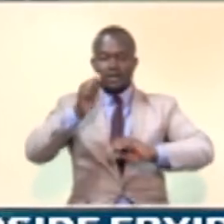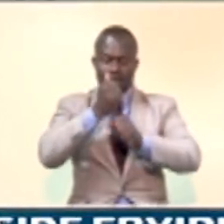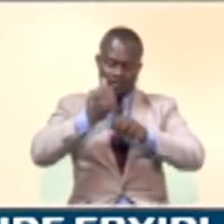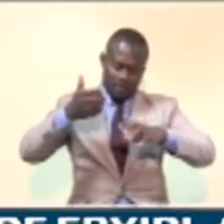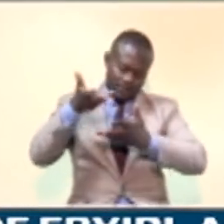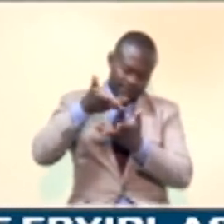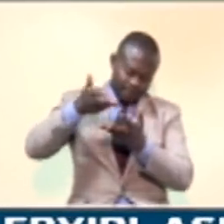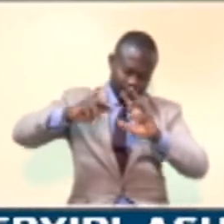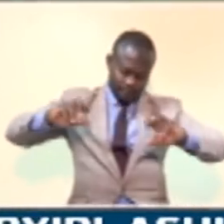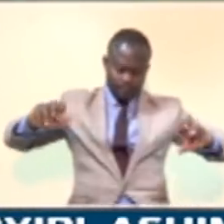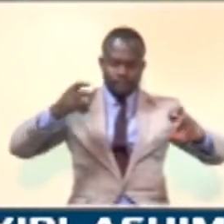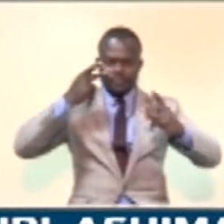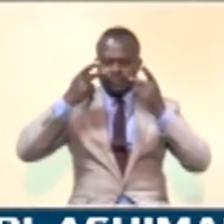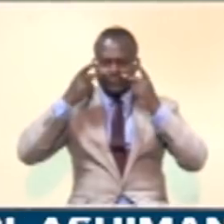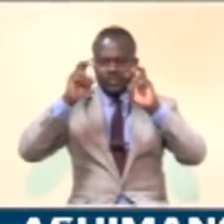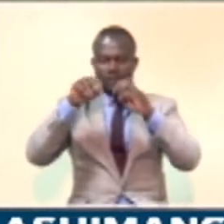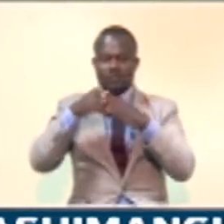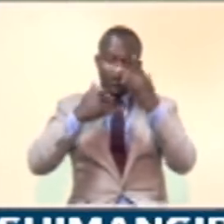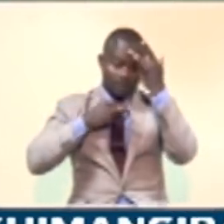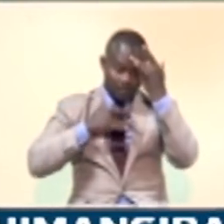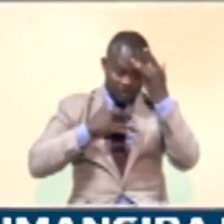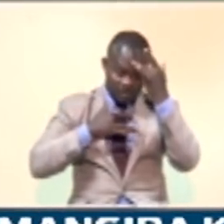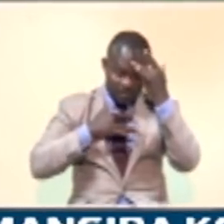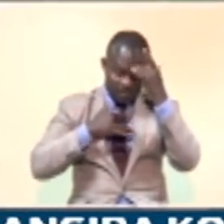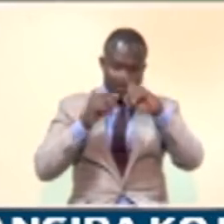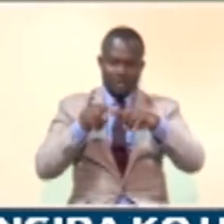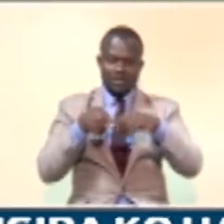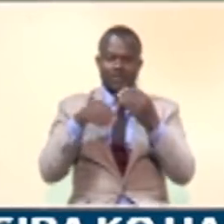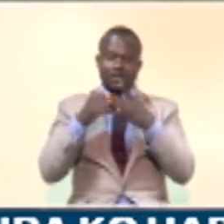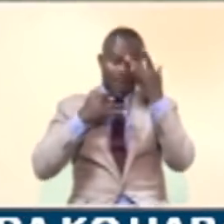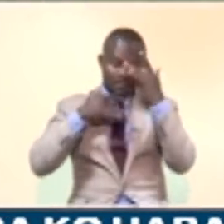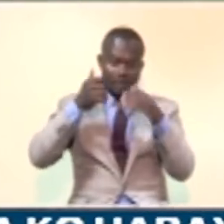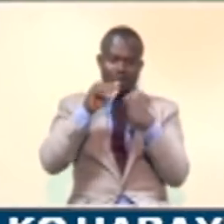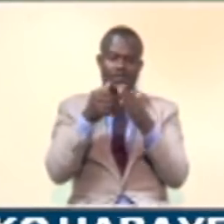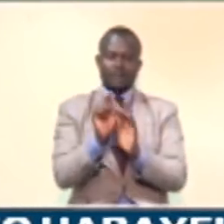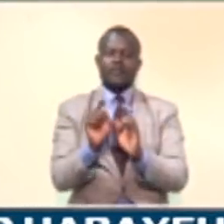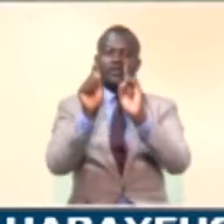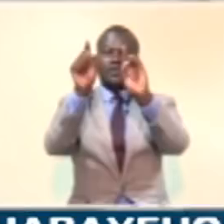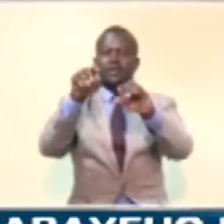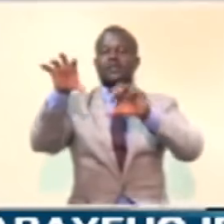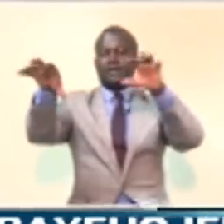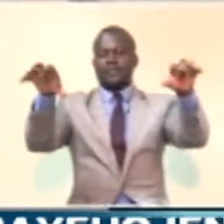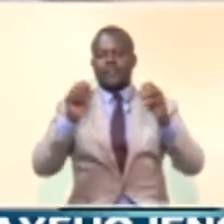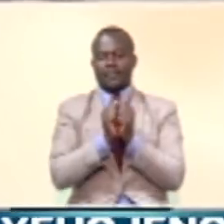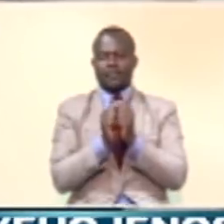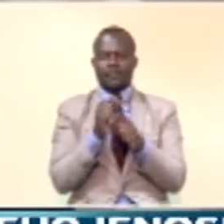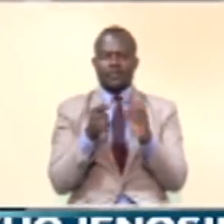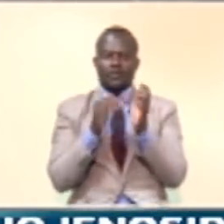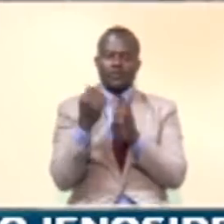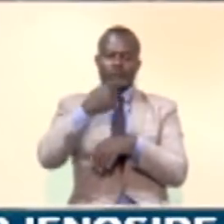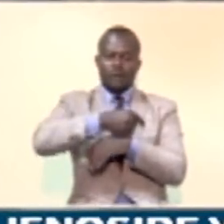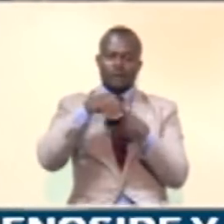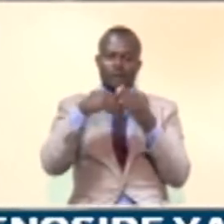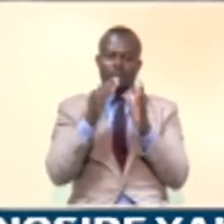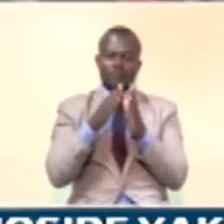assessment bakavuga ngo uyu murwayi duteye bitewe n'uburwayi bwe ari buge ahana gusa uyu munsi mu mujyi